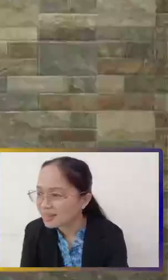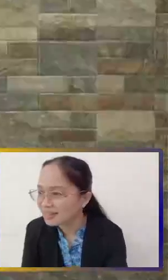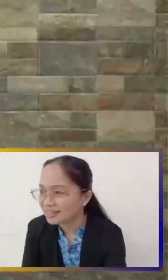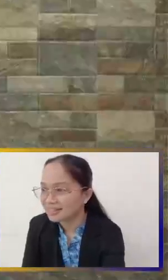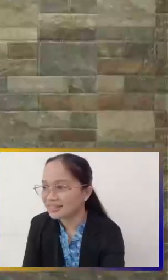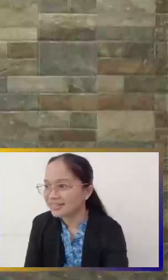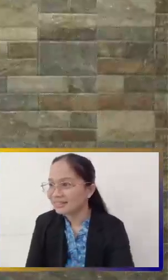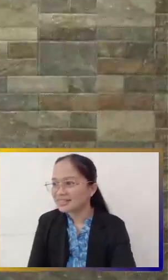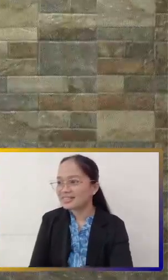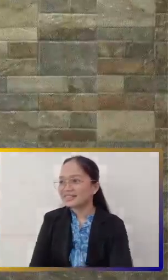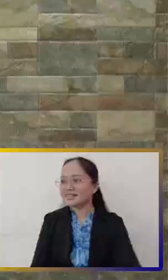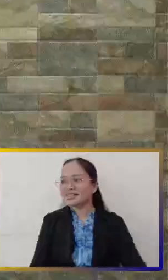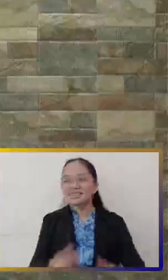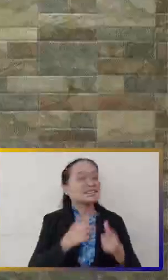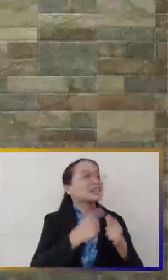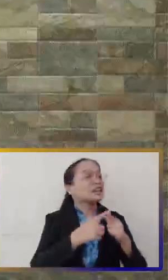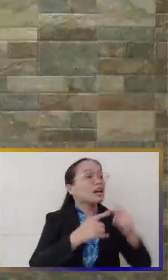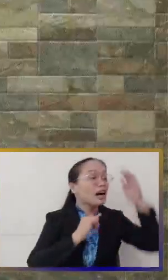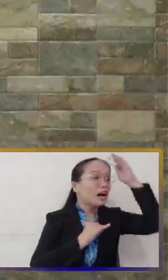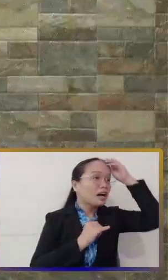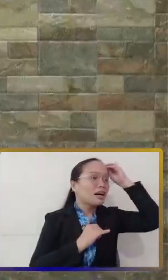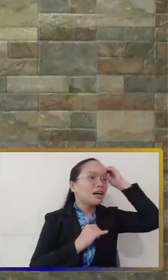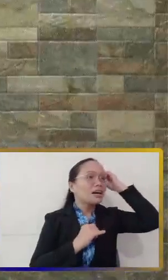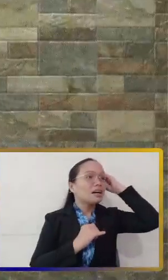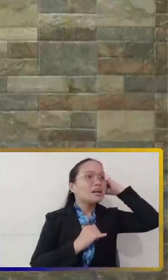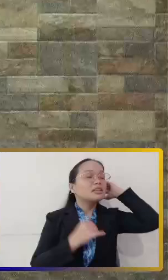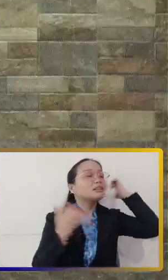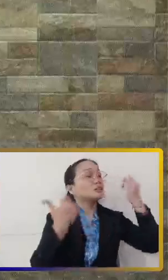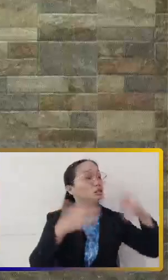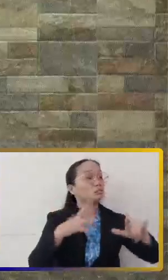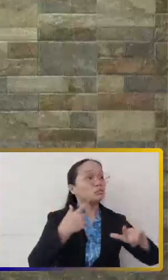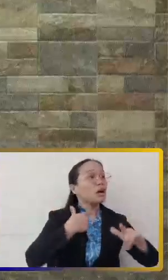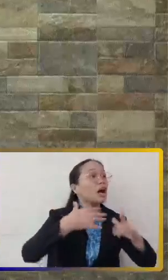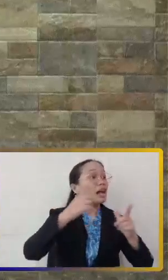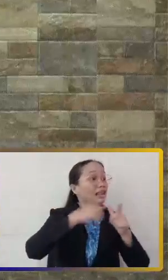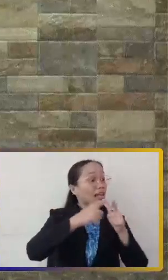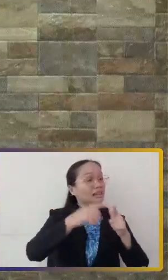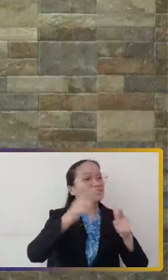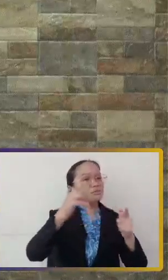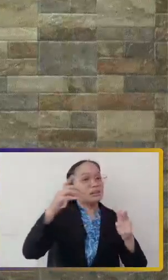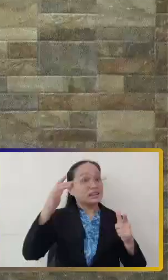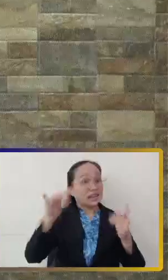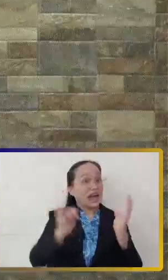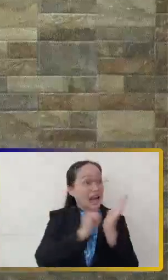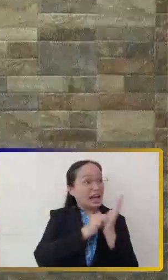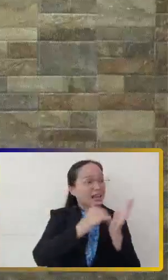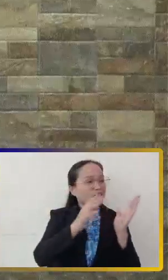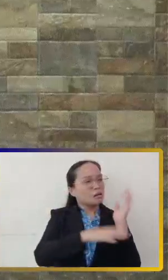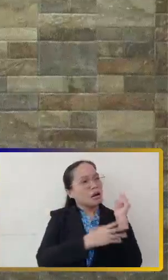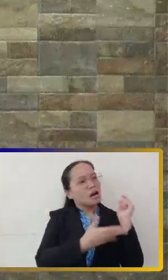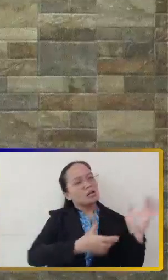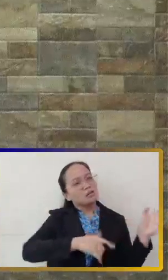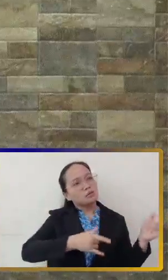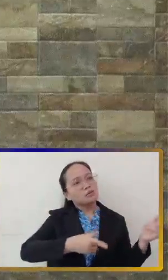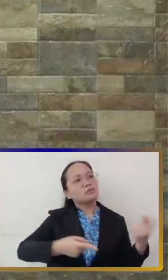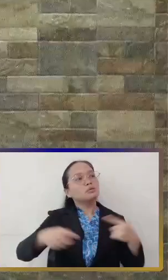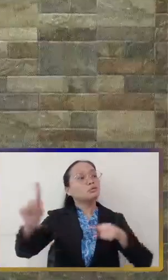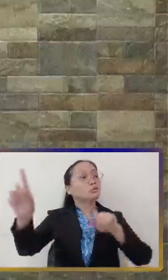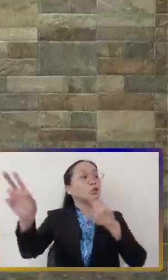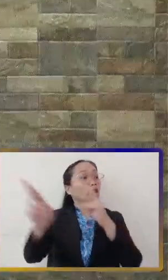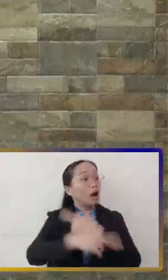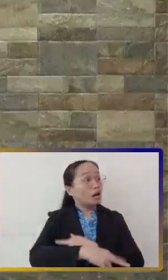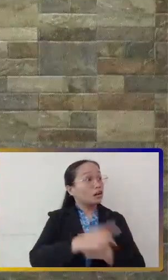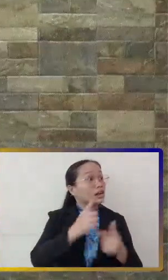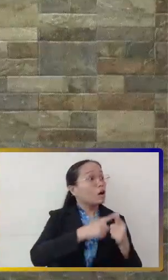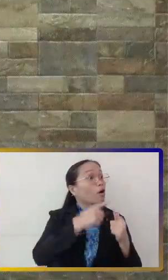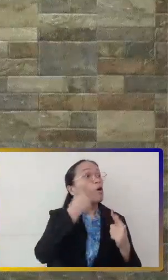Or anyways. So, hindi ko na sila pinapasok, mga kapatid. Doon na lang kami. At sabi ko, okay. Alam mo, sabi nung isa,